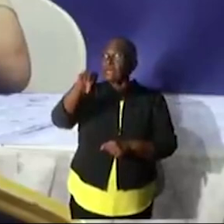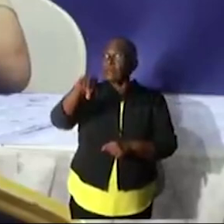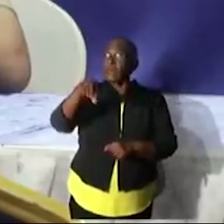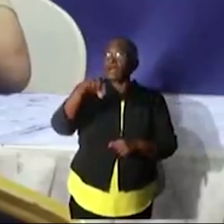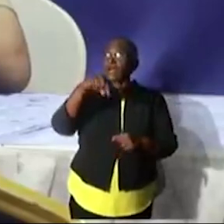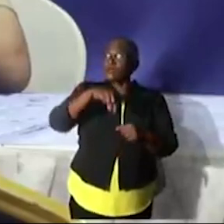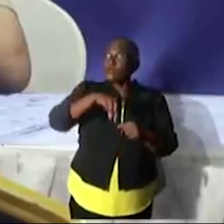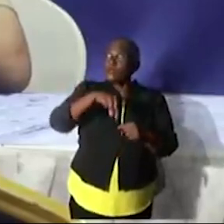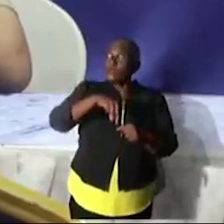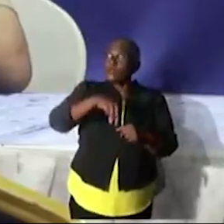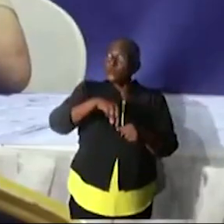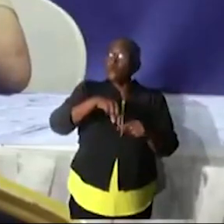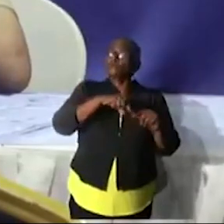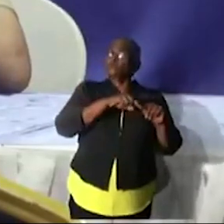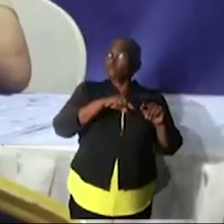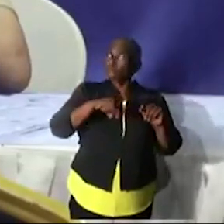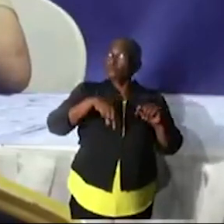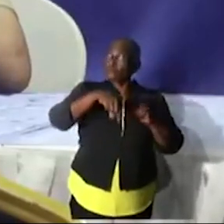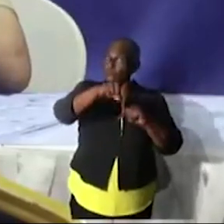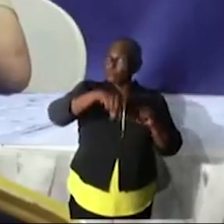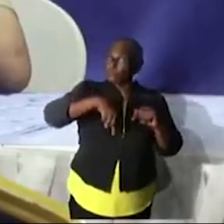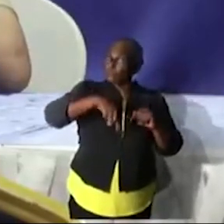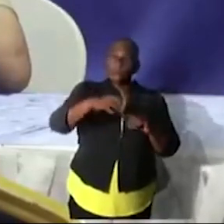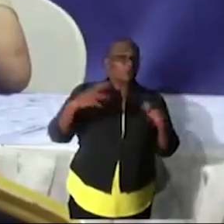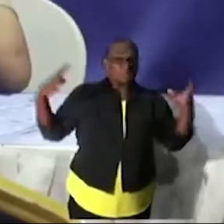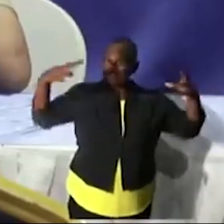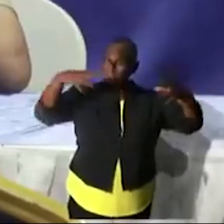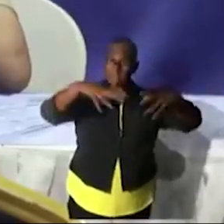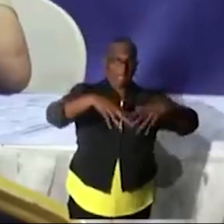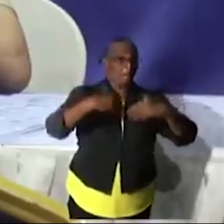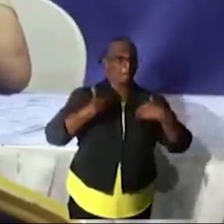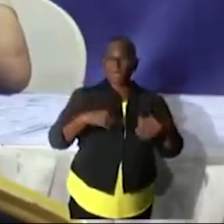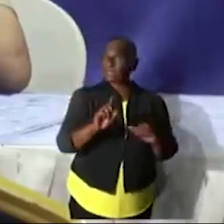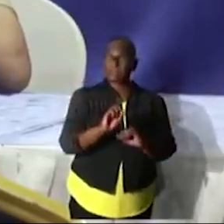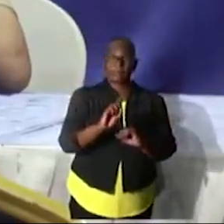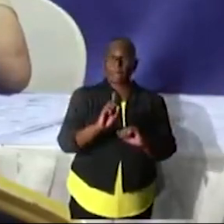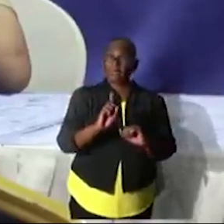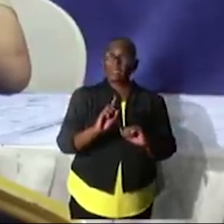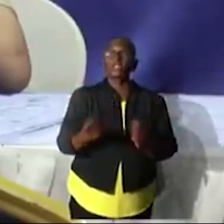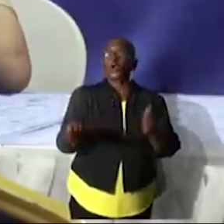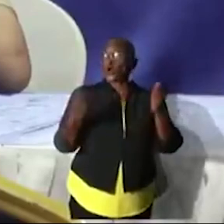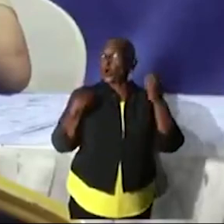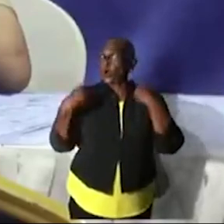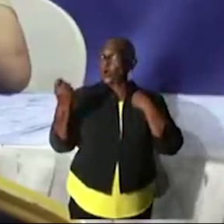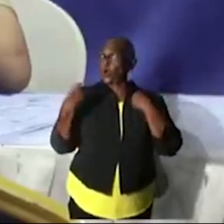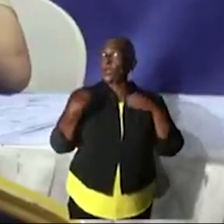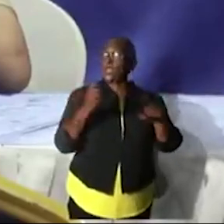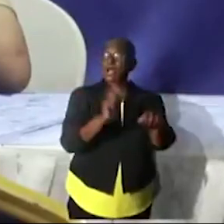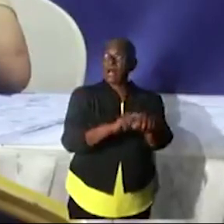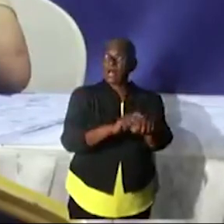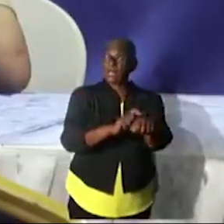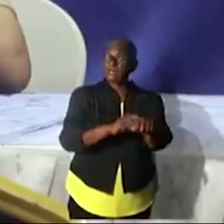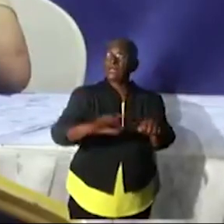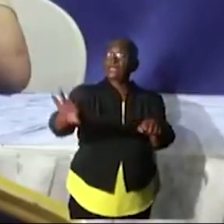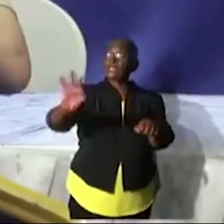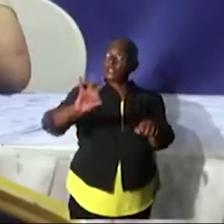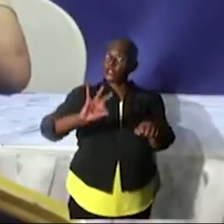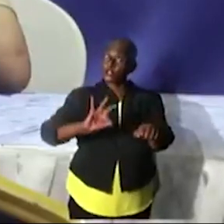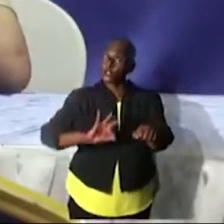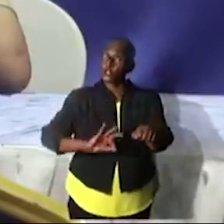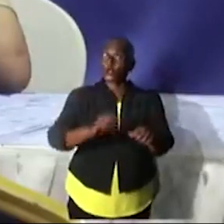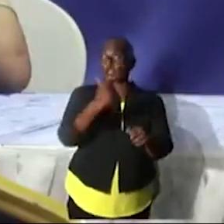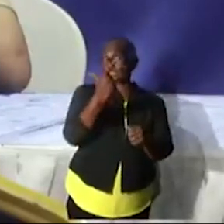dan tot nader orde geen samenscholing. Winkels, de openingstijden hebben we dan weer teruggebracht